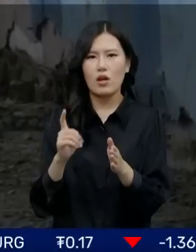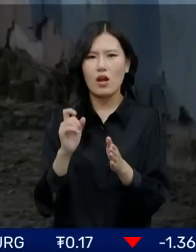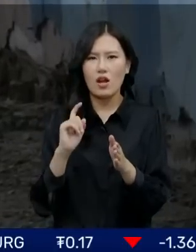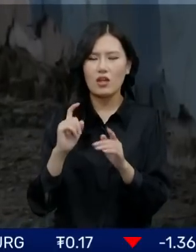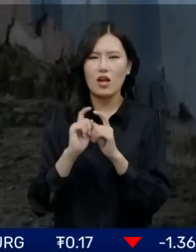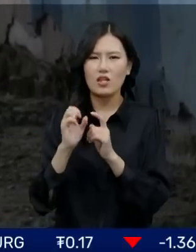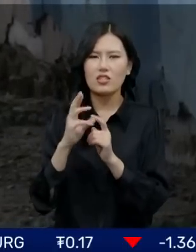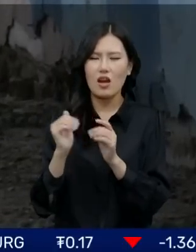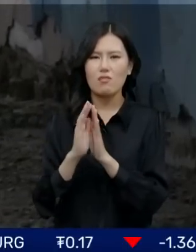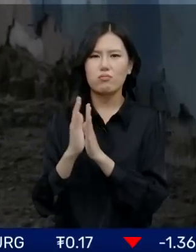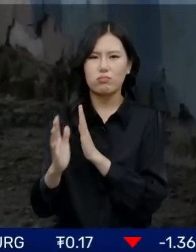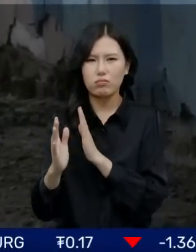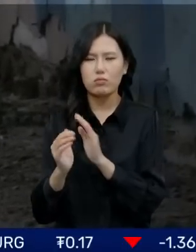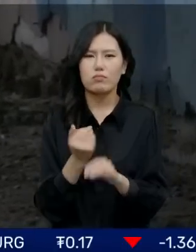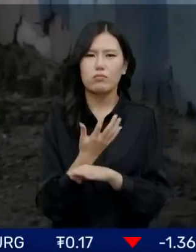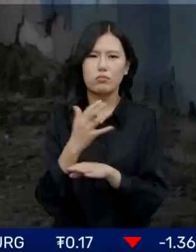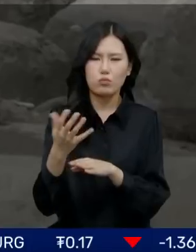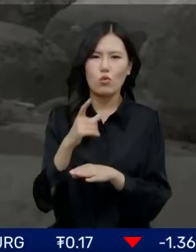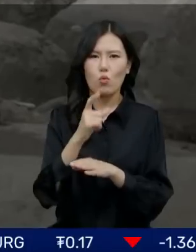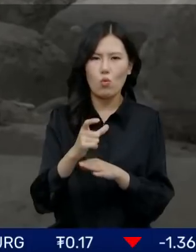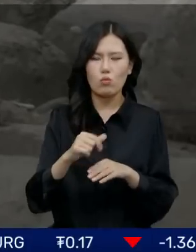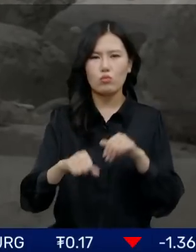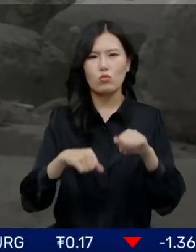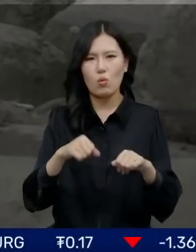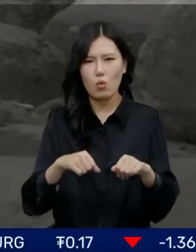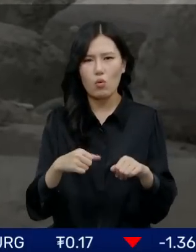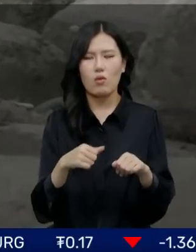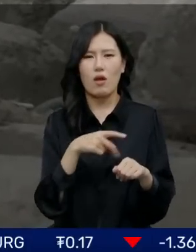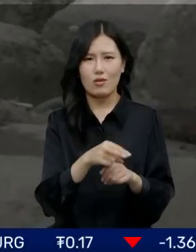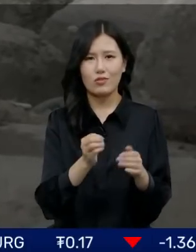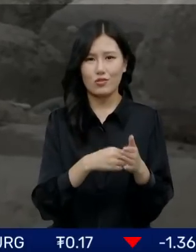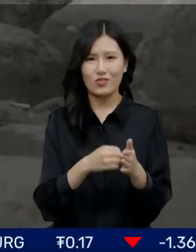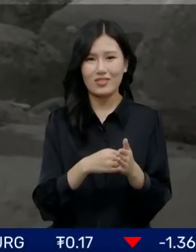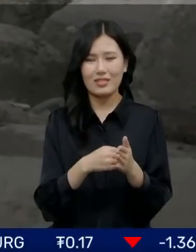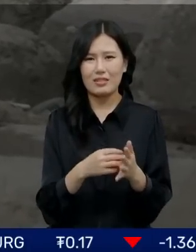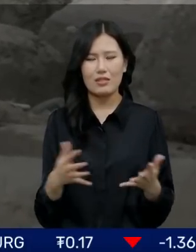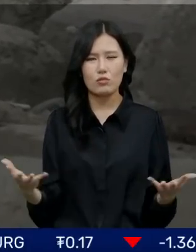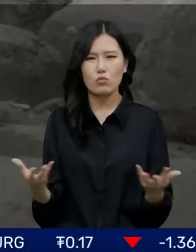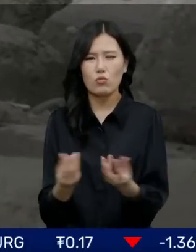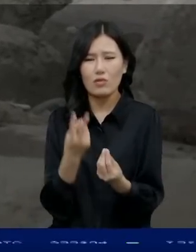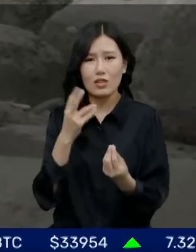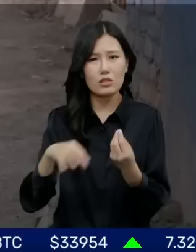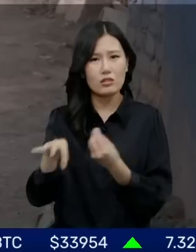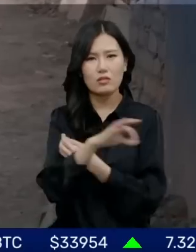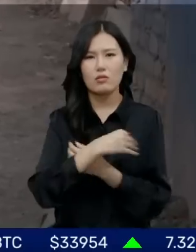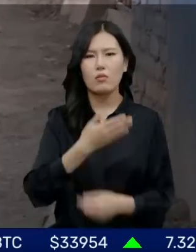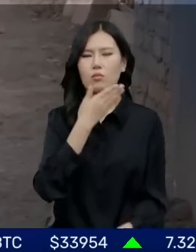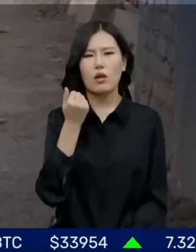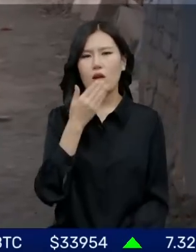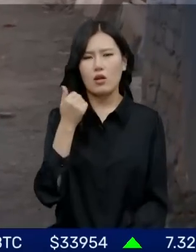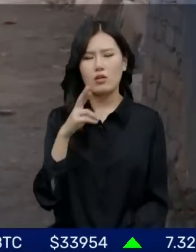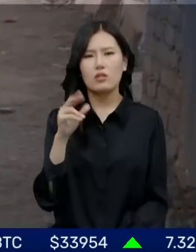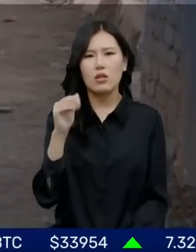зам гарын 10 хуруунд л багтана. Учир нь нийт баталж байгаа стандартыг мөрдөх хэсэг нь сайн дурын үндсэн дээр байгаа учраас хувьд нэмэлт өөрчлөлт оруулах